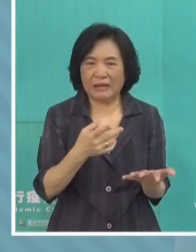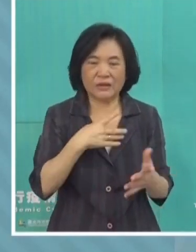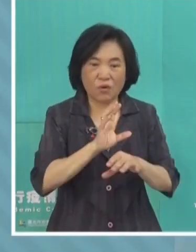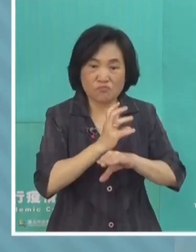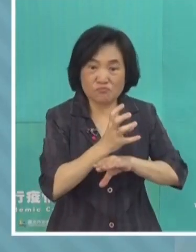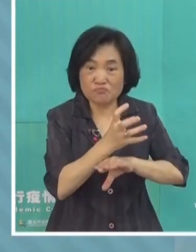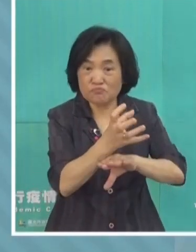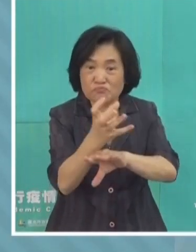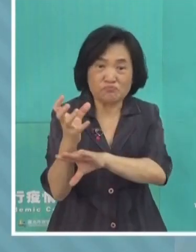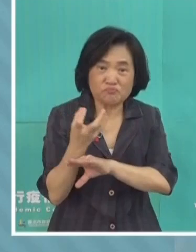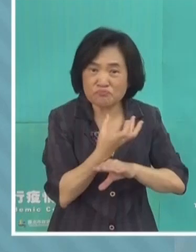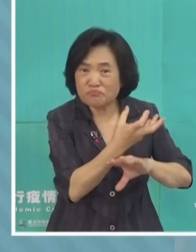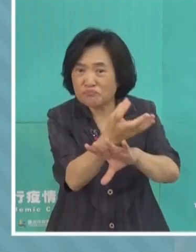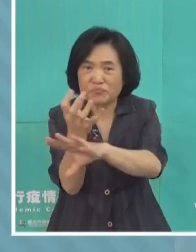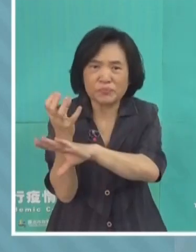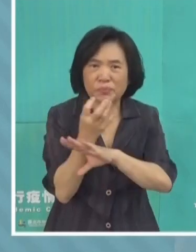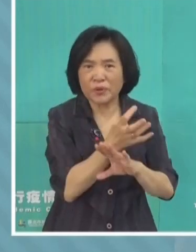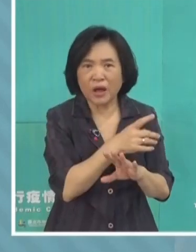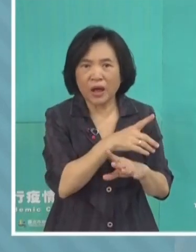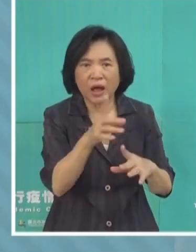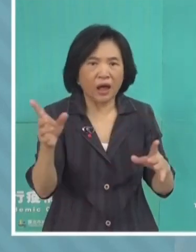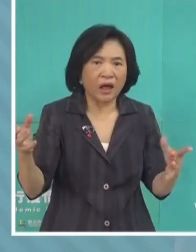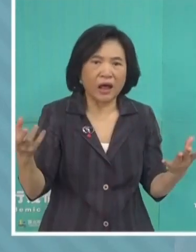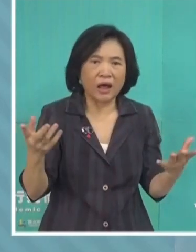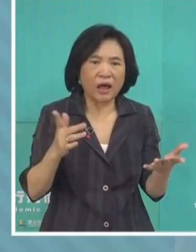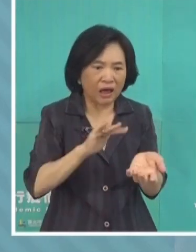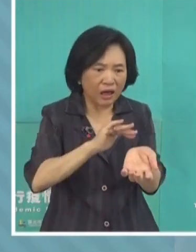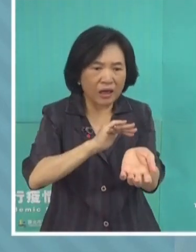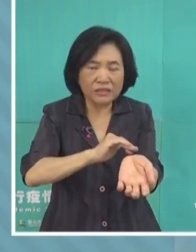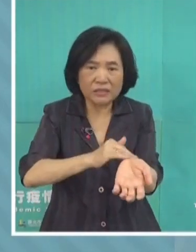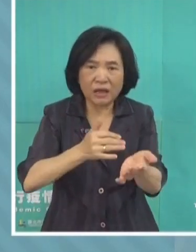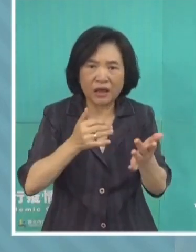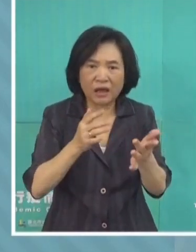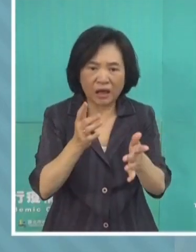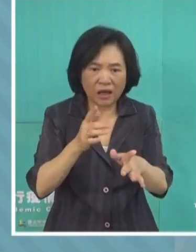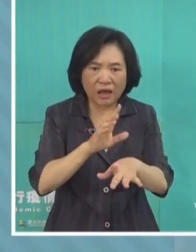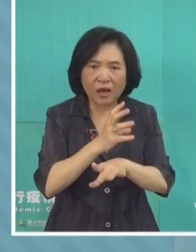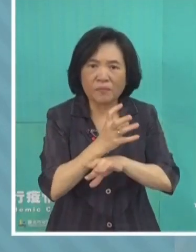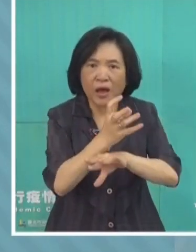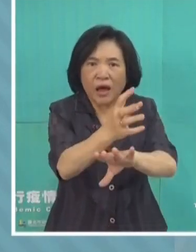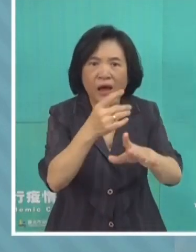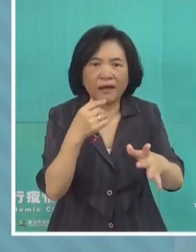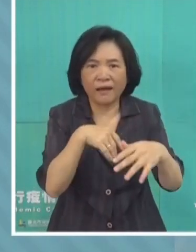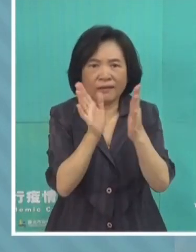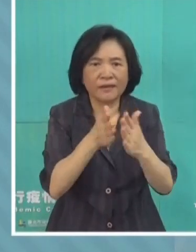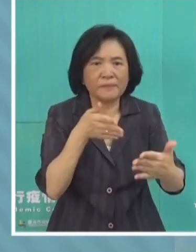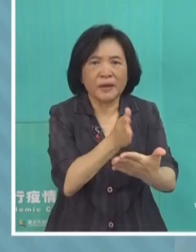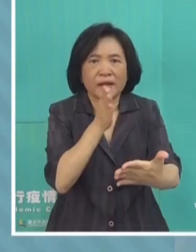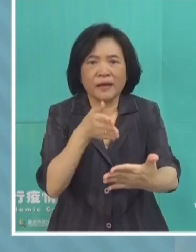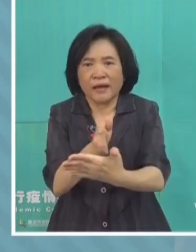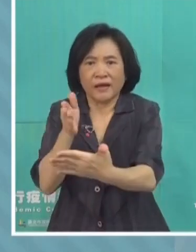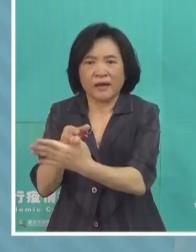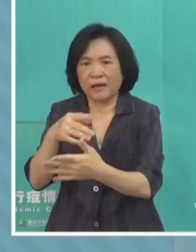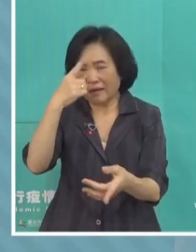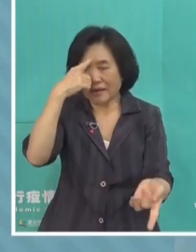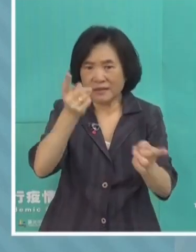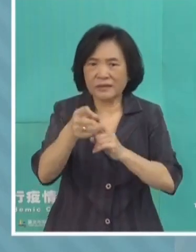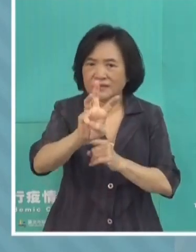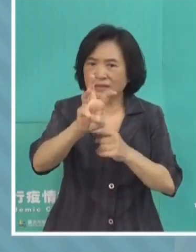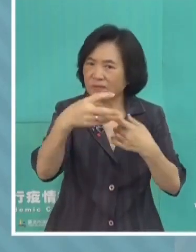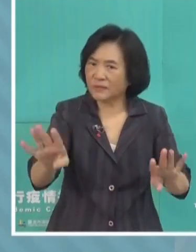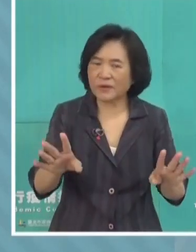在马路上跑来跑去，你知道哦，没有办法送进，把病人送进急诊处，一天有30几起，所以事实